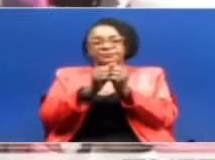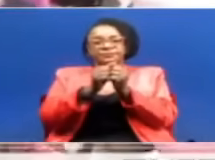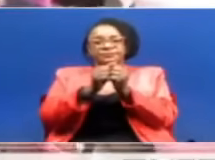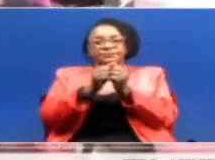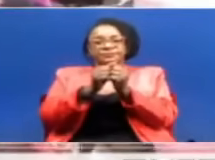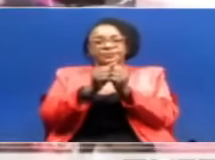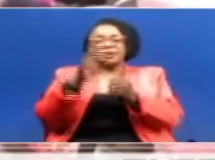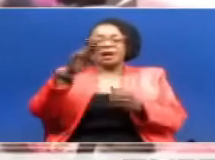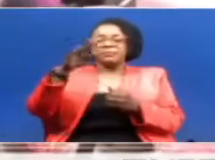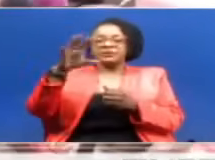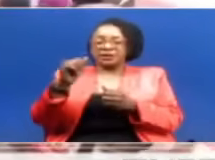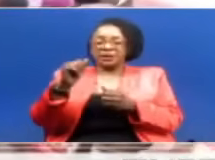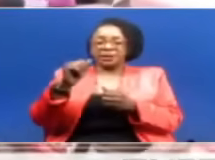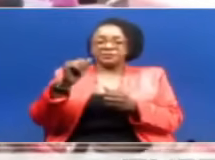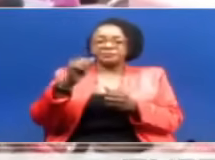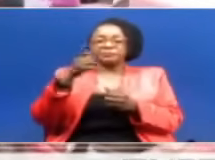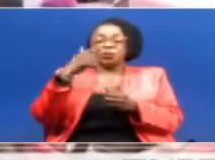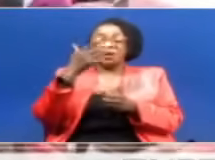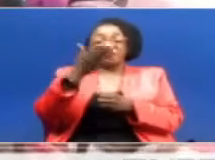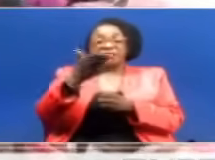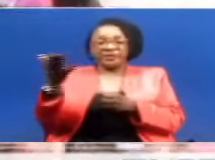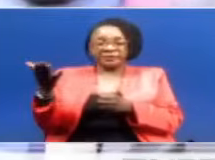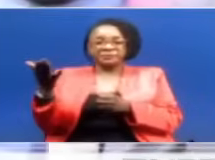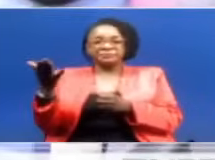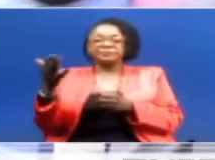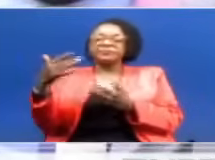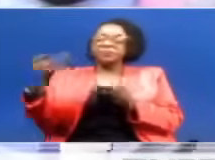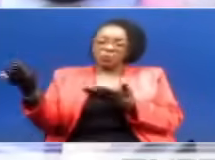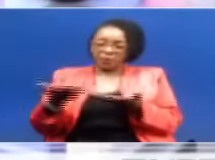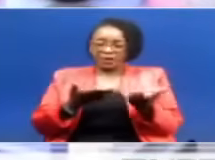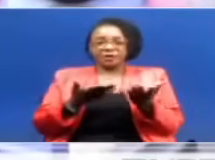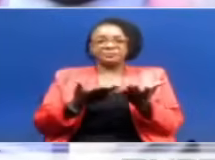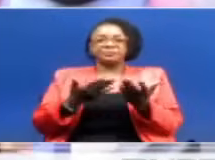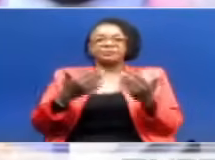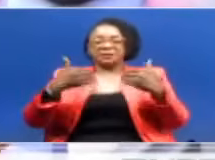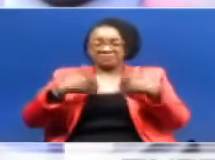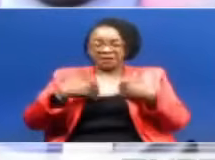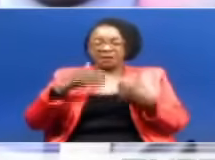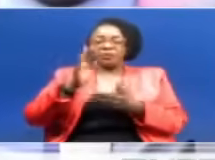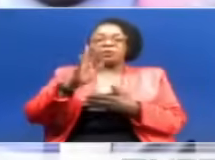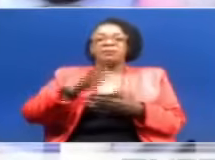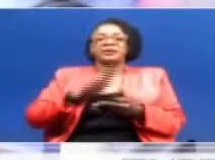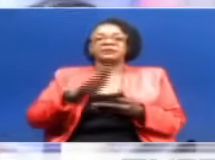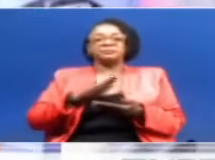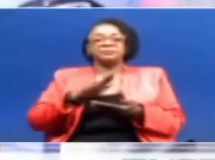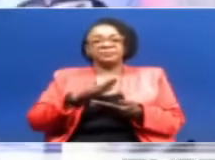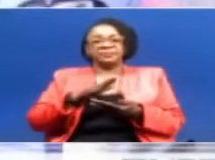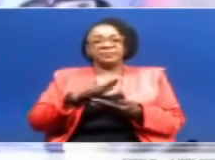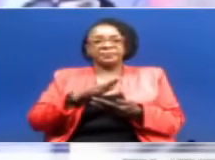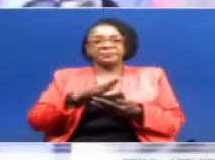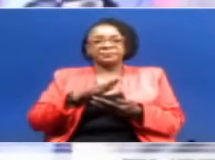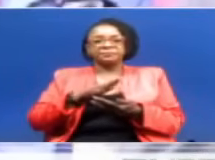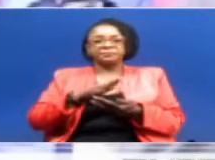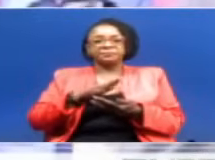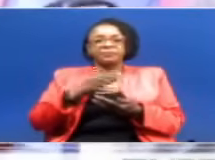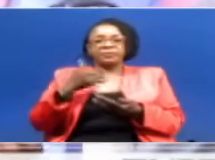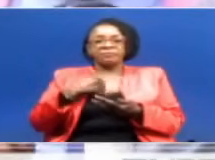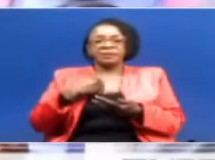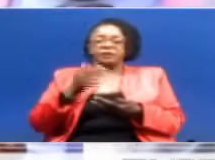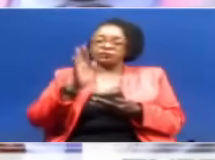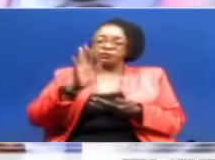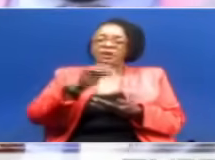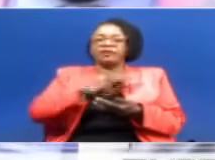MCS wetu walio nje ninawakaribisha, mimi bado ni mama wenu, mimi bado ni gavana